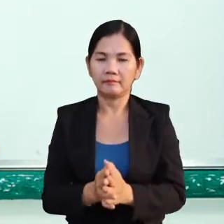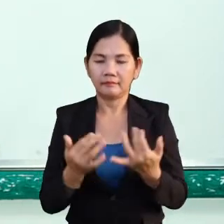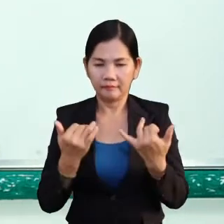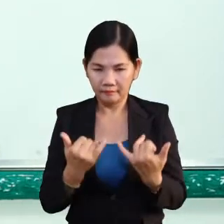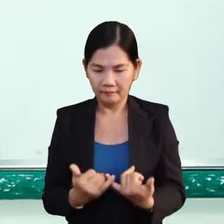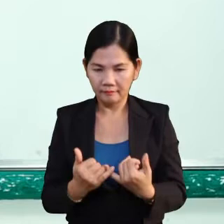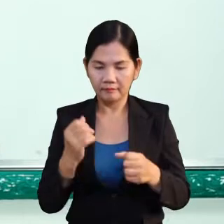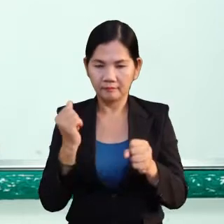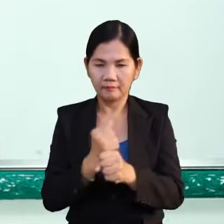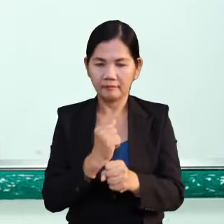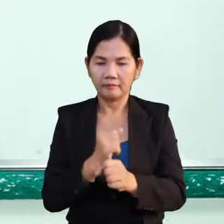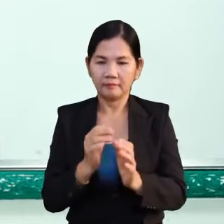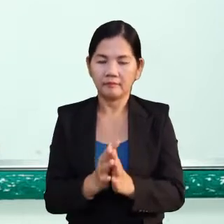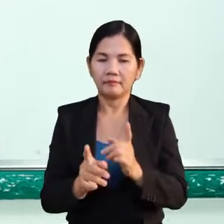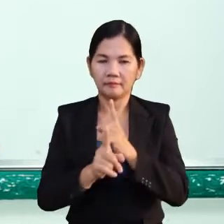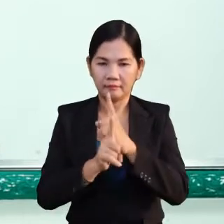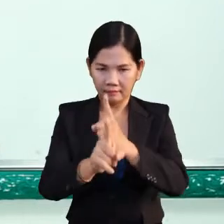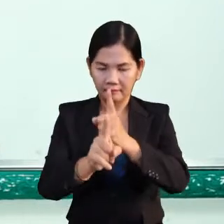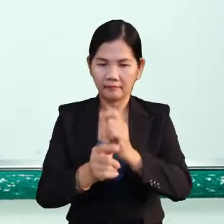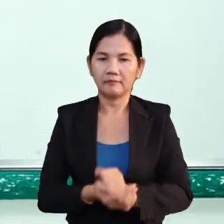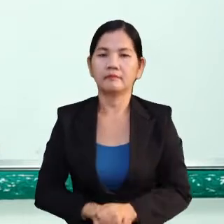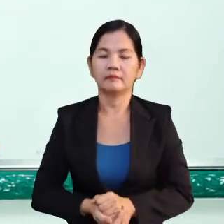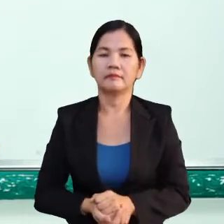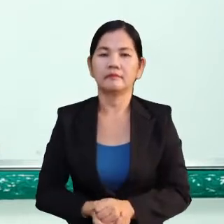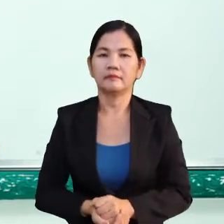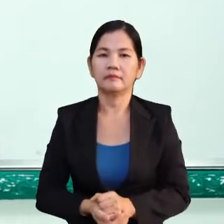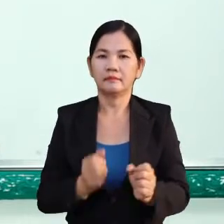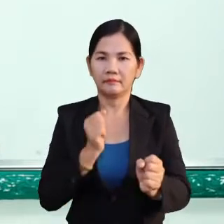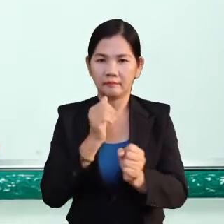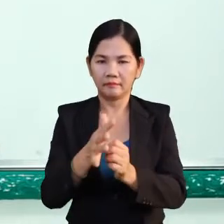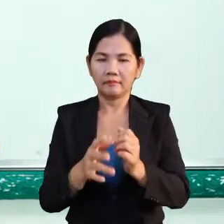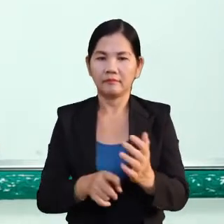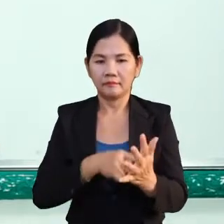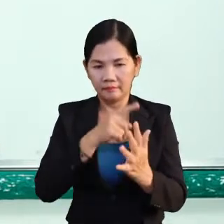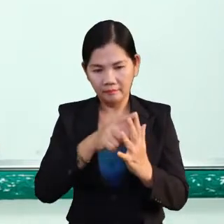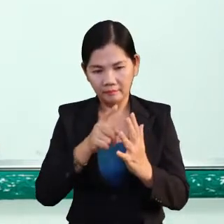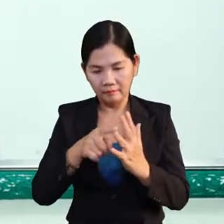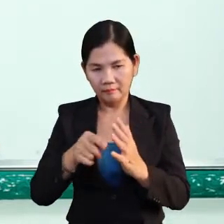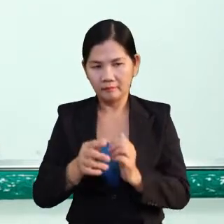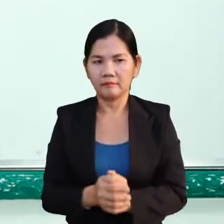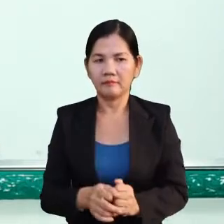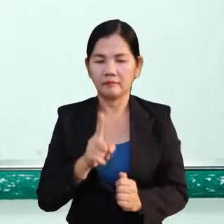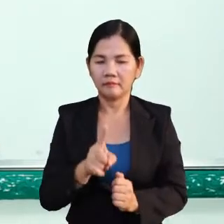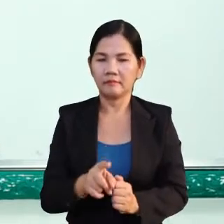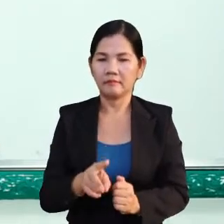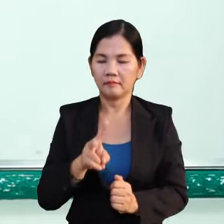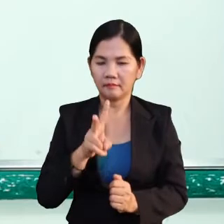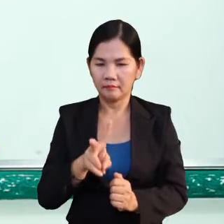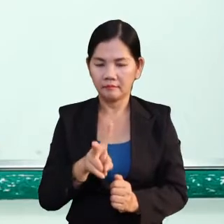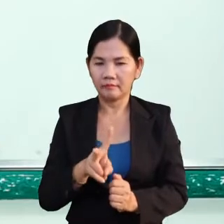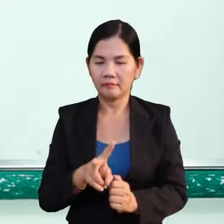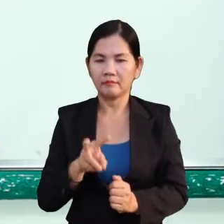ងអស់គ្នាហើយយើងនឹងធ្វើតាមអ្នកគ្រូណាចាចាប់ផ្ដើមរាប់ហើយ